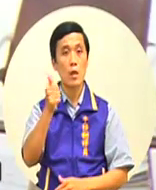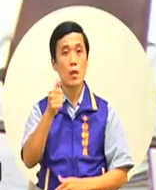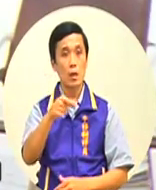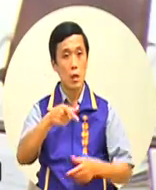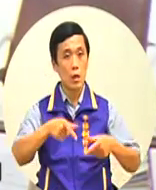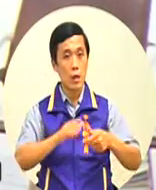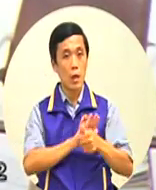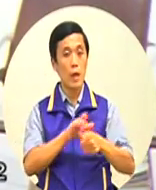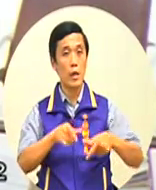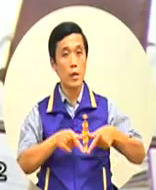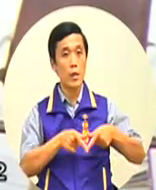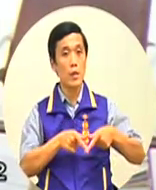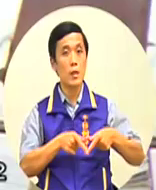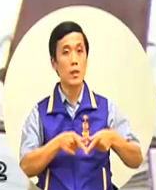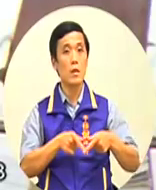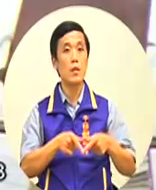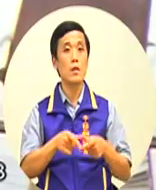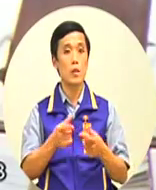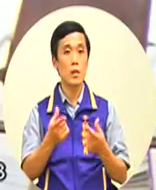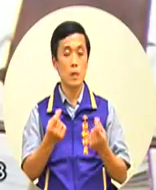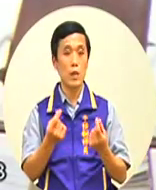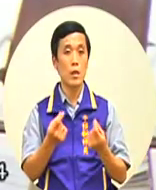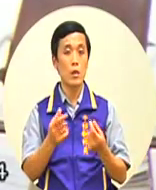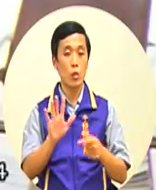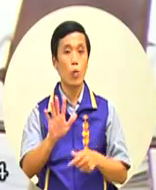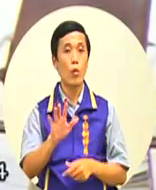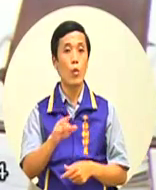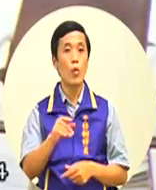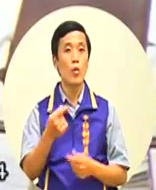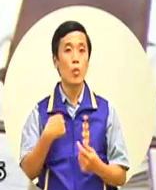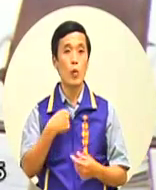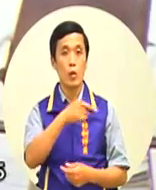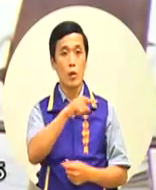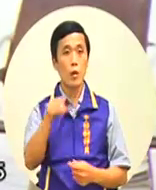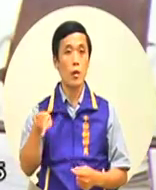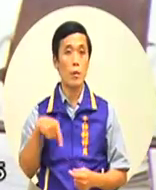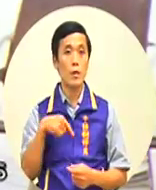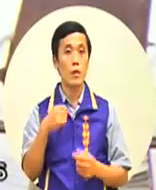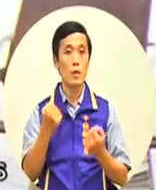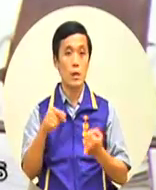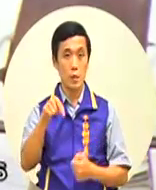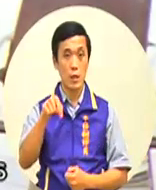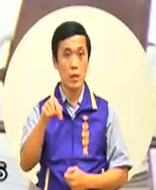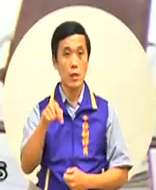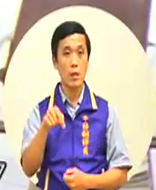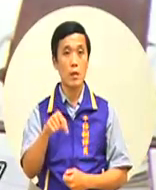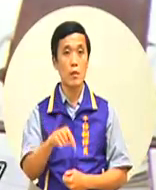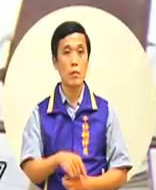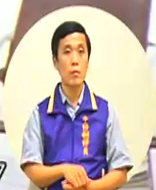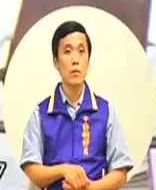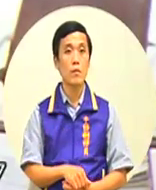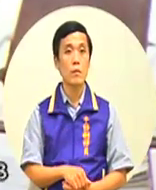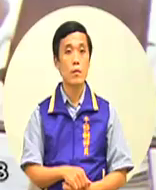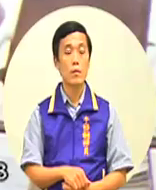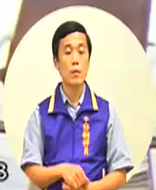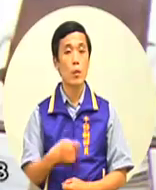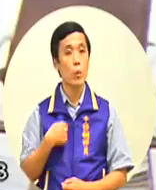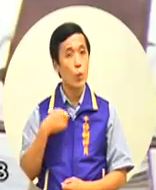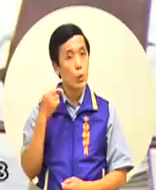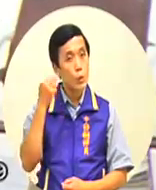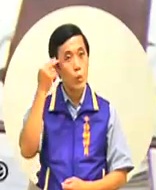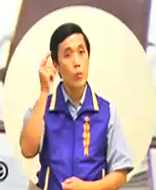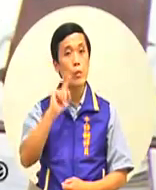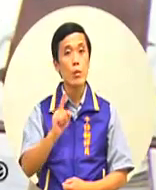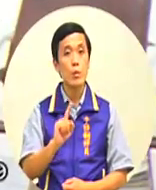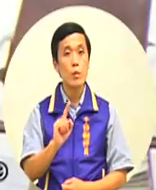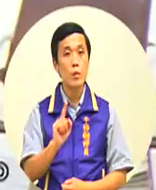是洪宝凤理事长，我们就这样子的像他在这边也，我觉得。